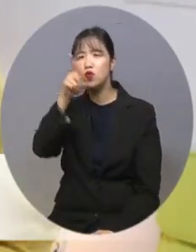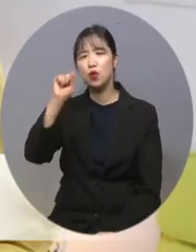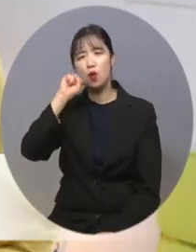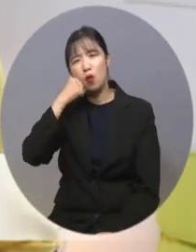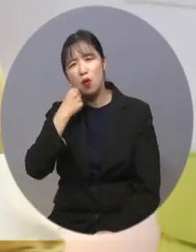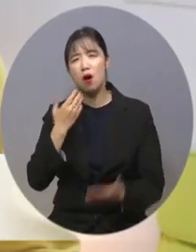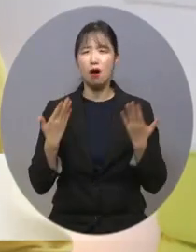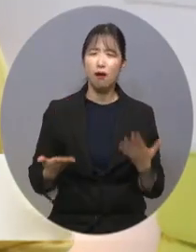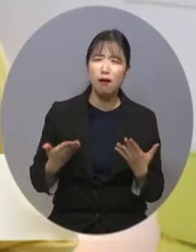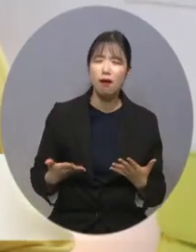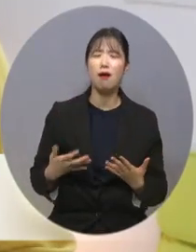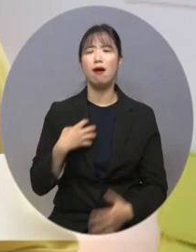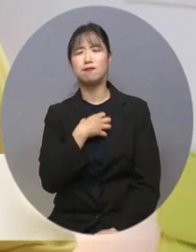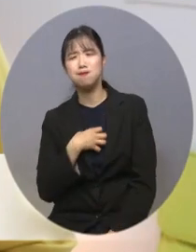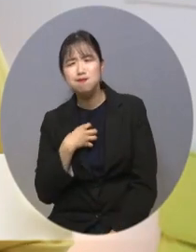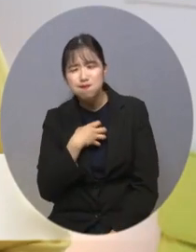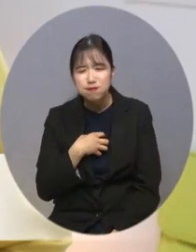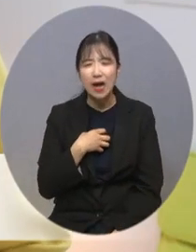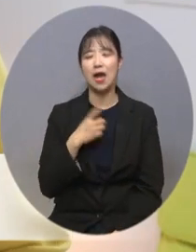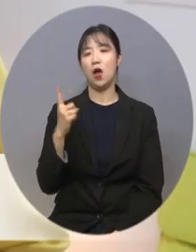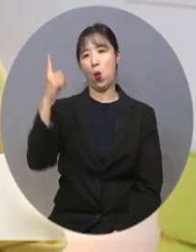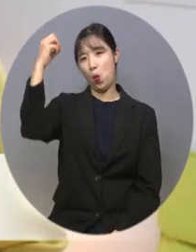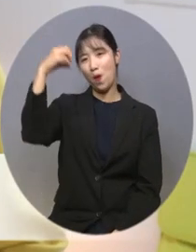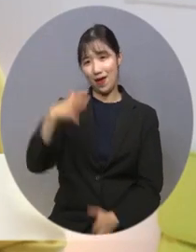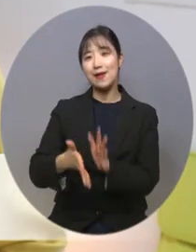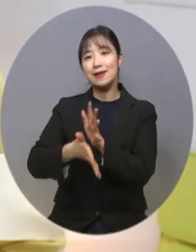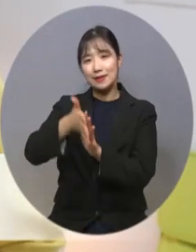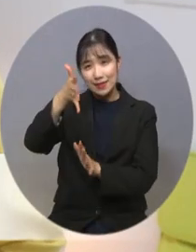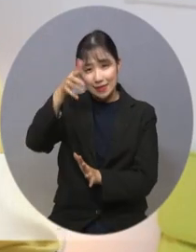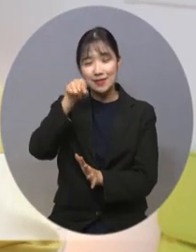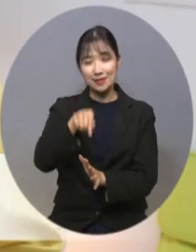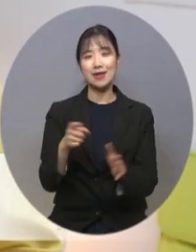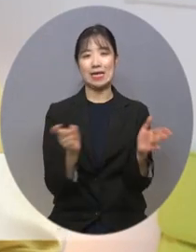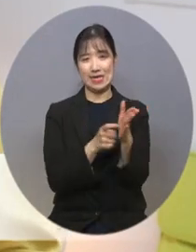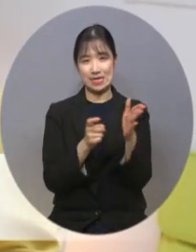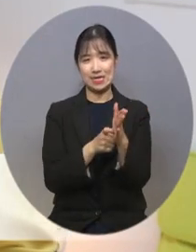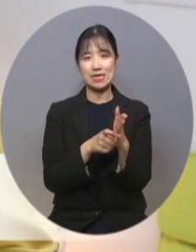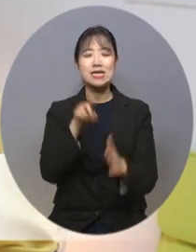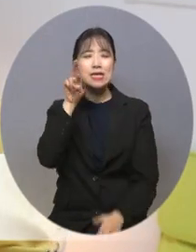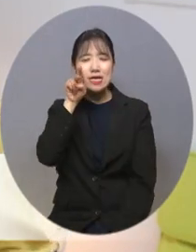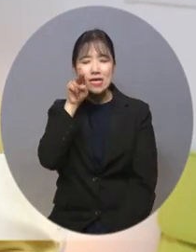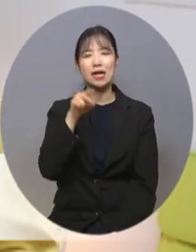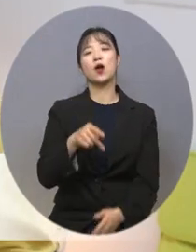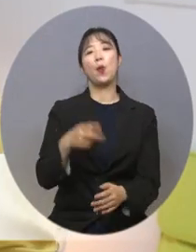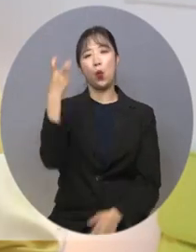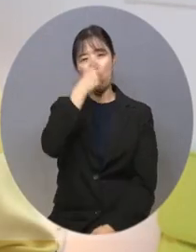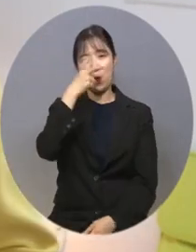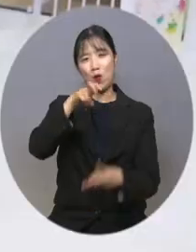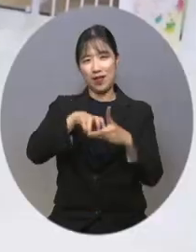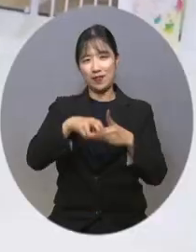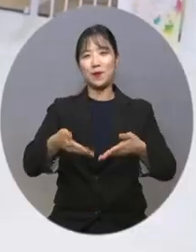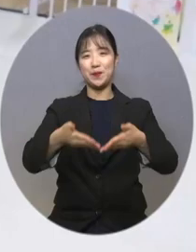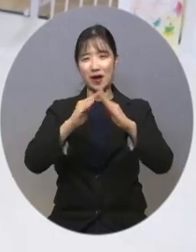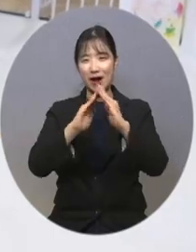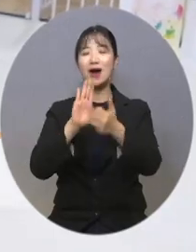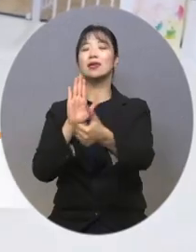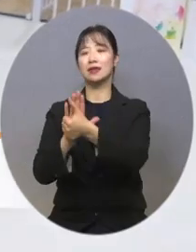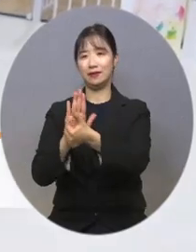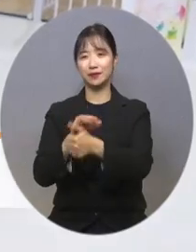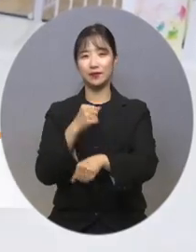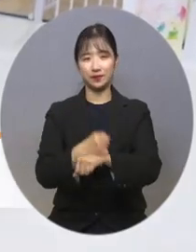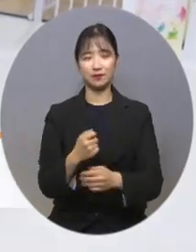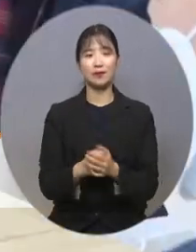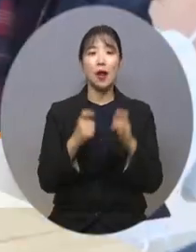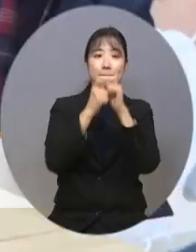그 마음조림을 고양시가 이번에 긴급 돌봄센터라는 곳을 만들어서 지원하게 됐습니다. 민관이